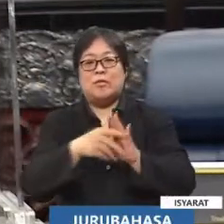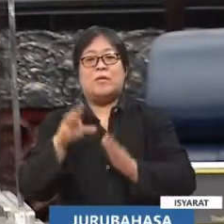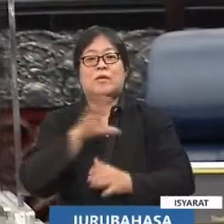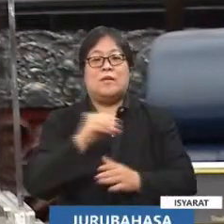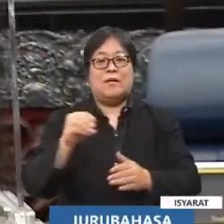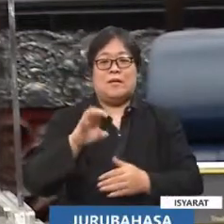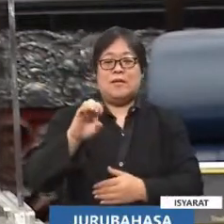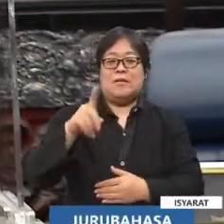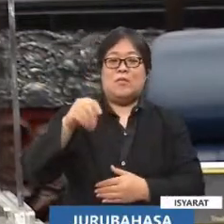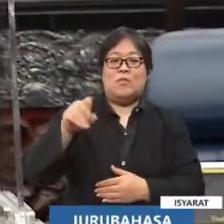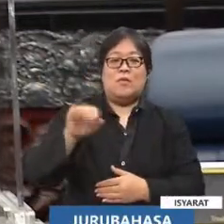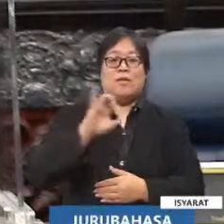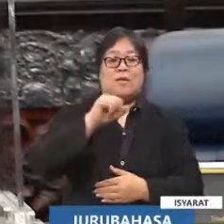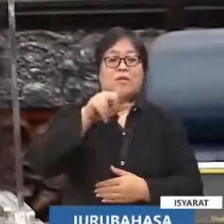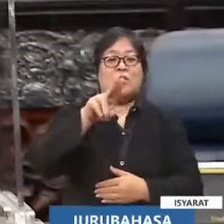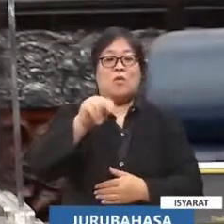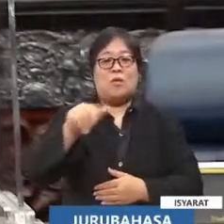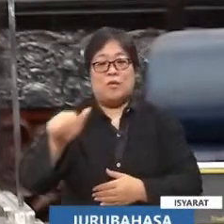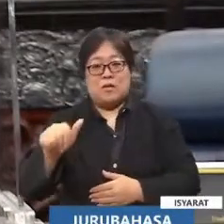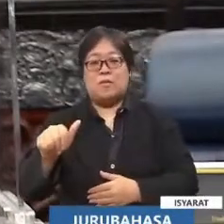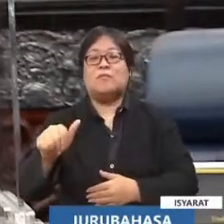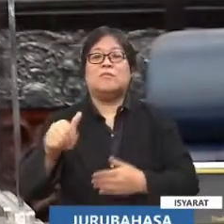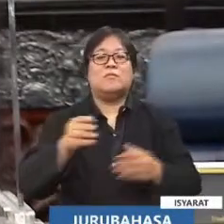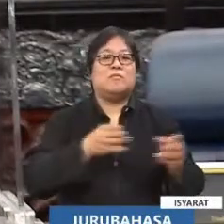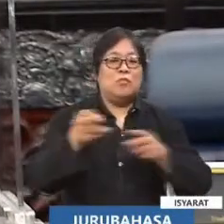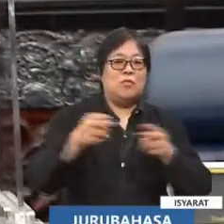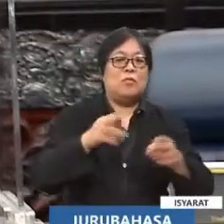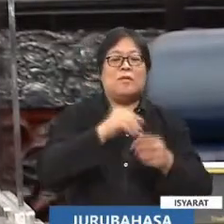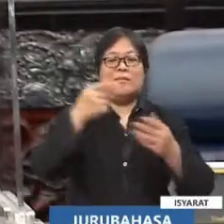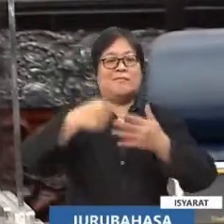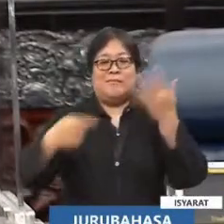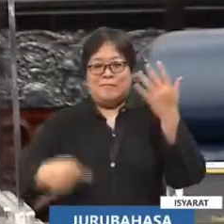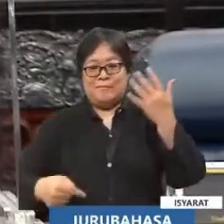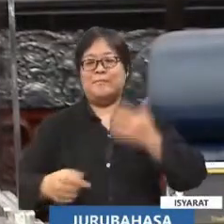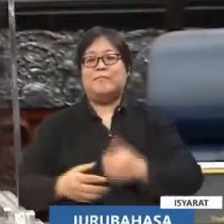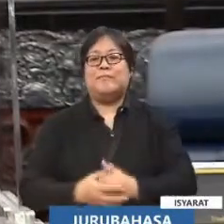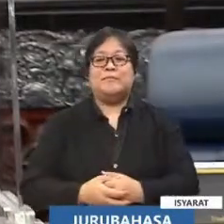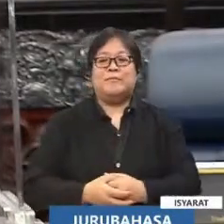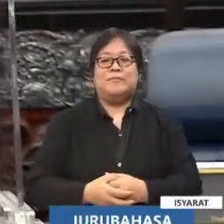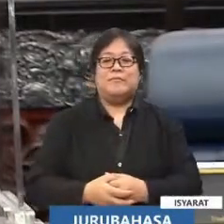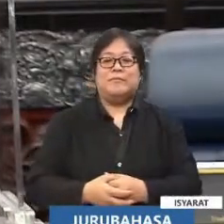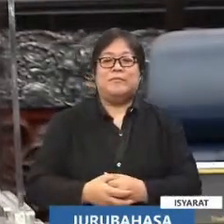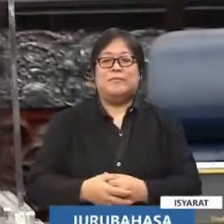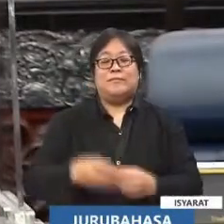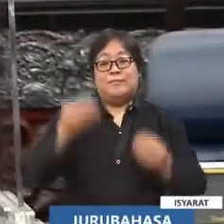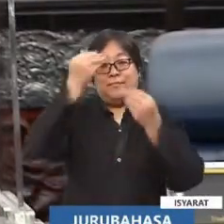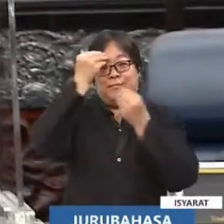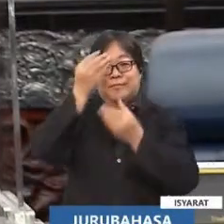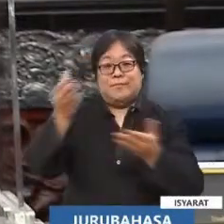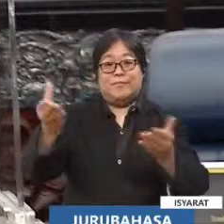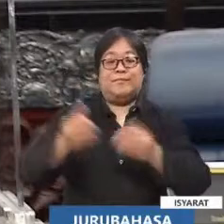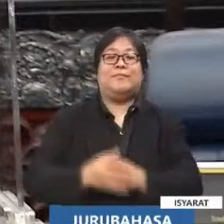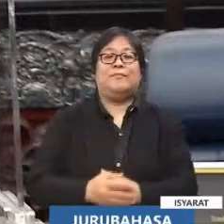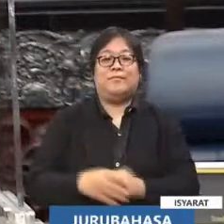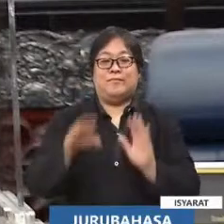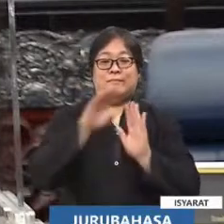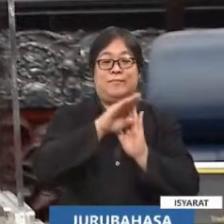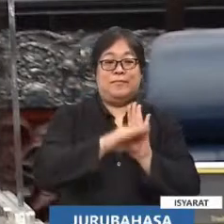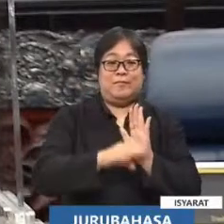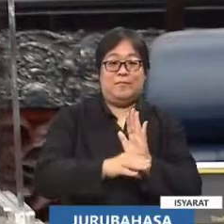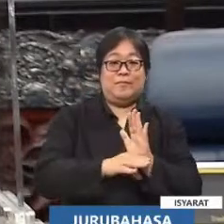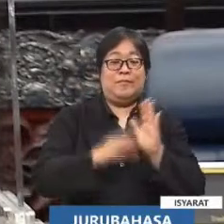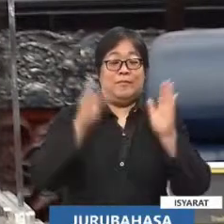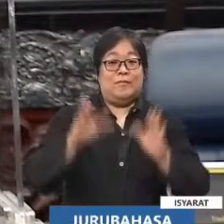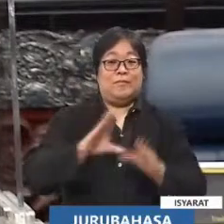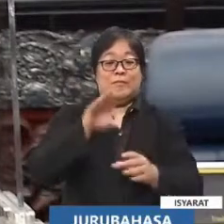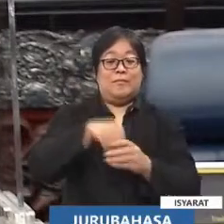serta aktiviti sauna, mandian steam, salon, mengurut dan juga lain-lain. Untuk makluman, komponen guna tenaga dalam